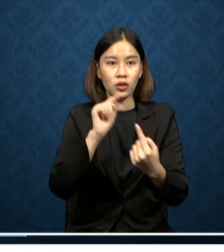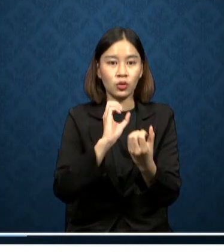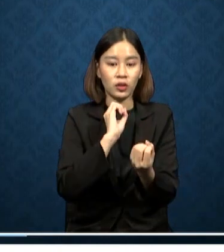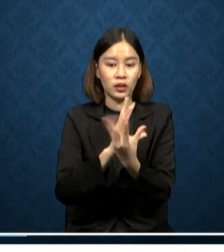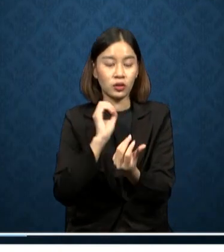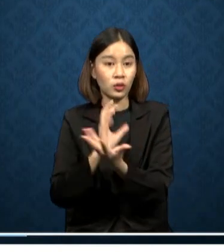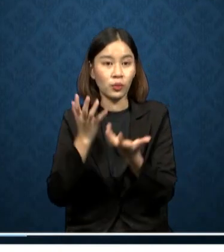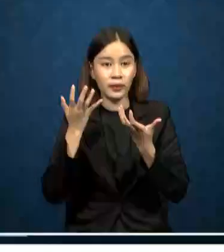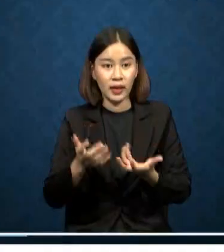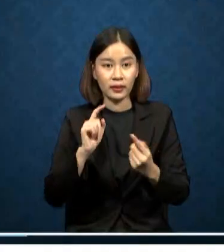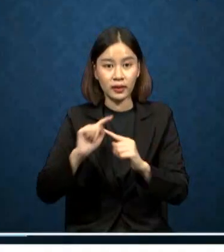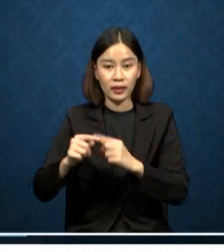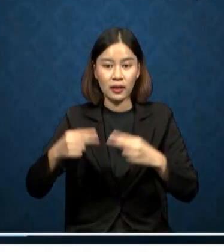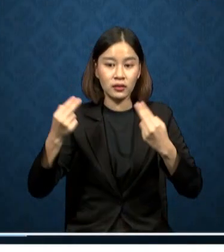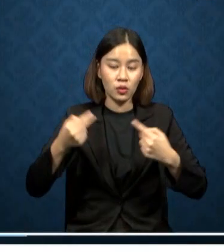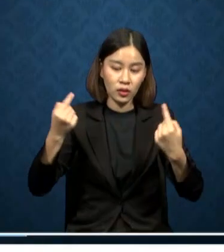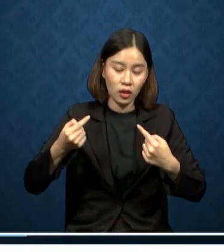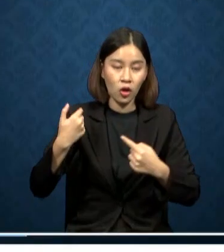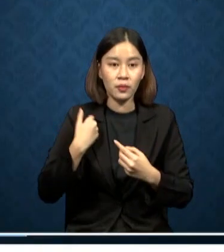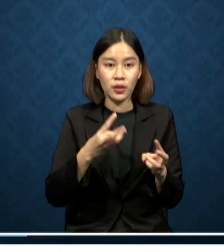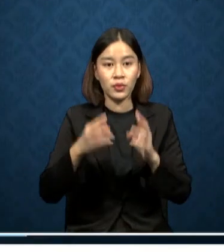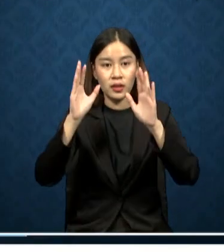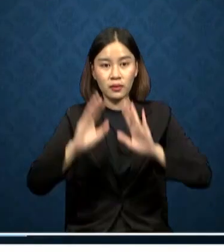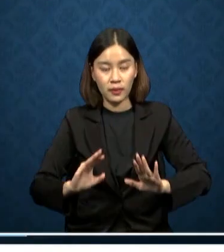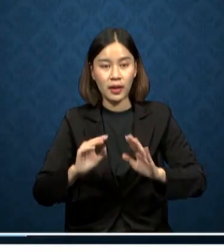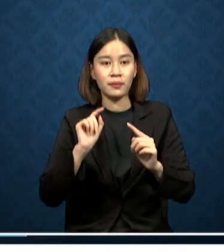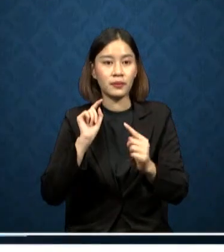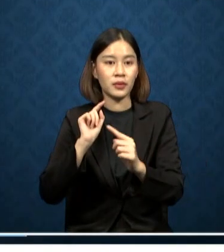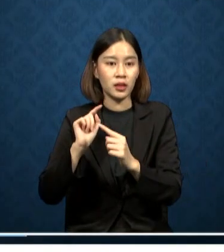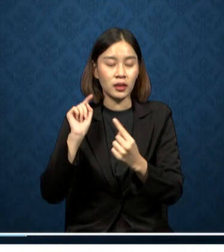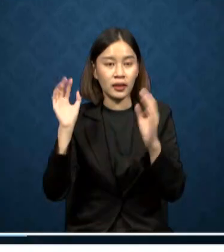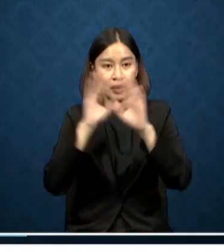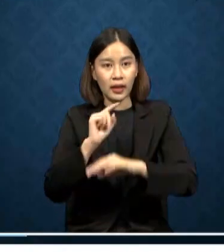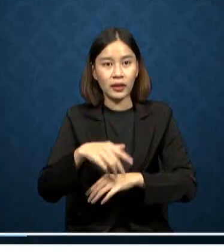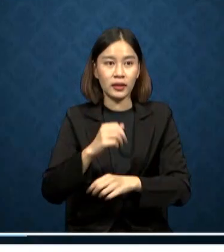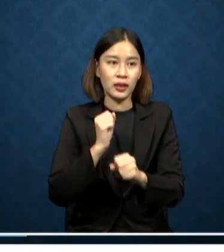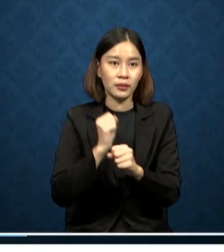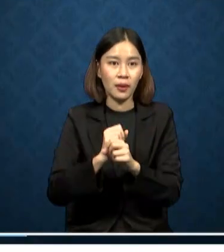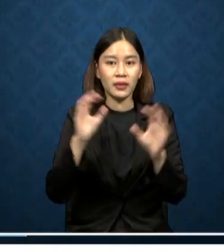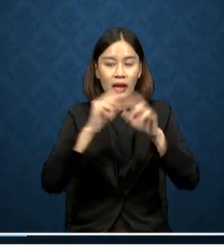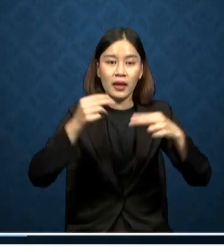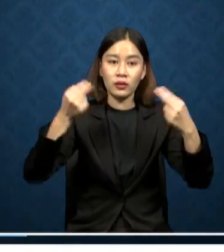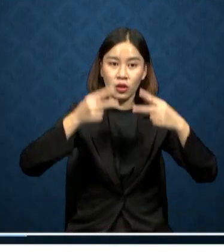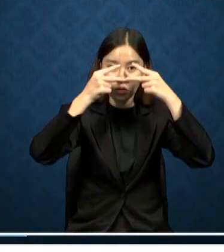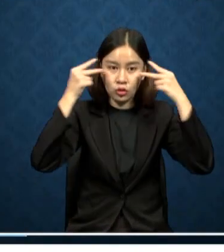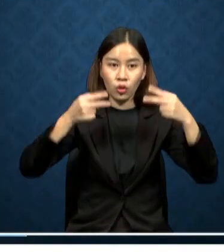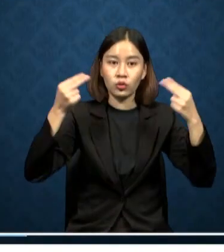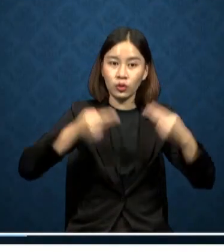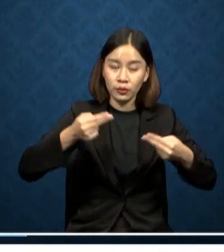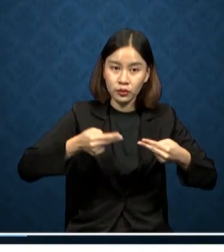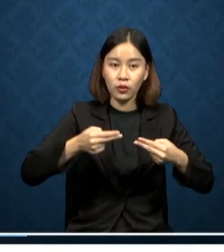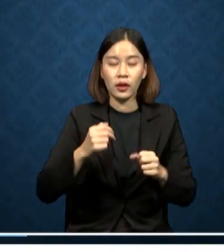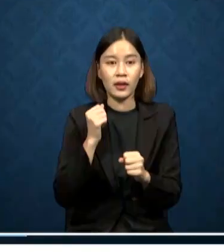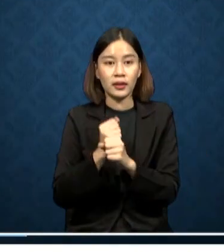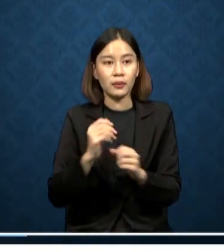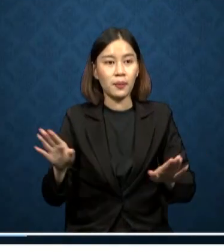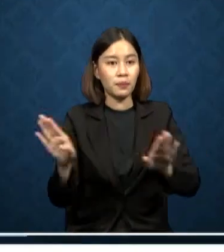รุ่นแง มีรปแบบการเกเหตุในรษะปฏิัการแบบสงค่ามกองโจน รัเมินงานแ